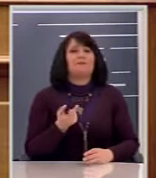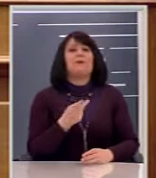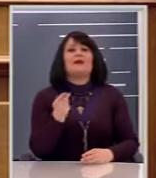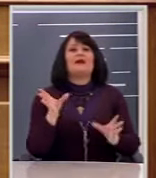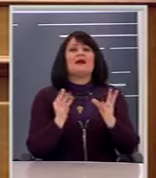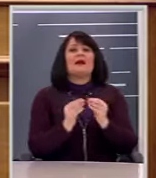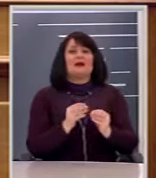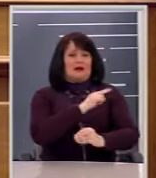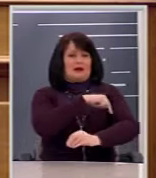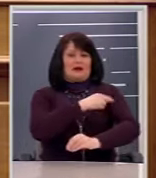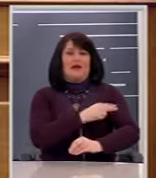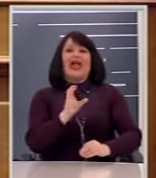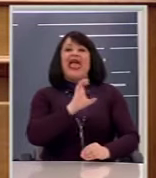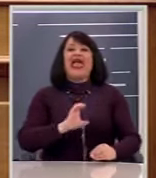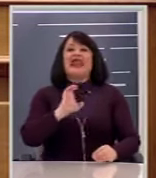περίφημο Ερίκος Δινάν.